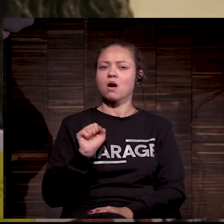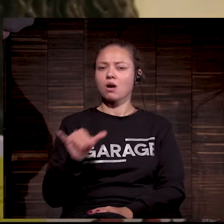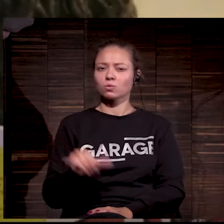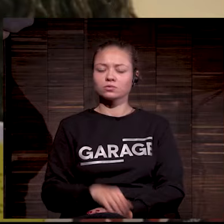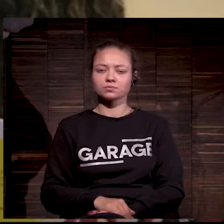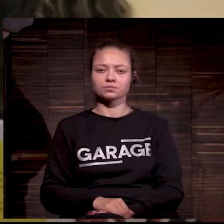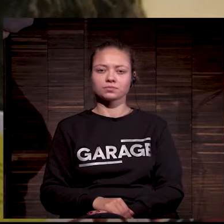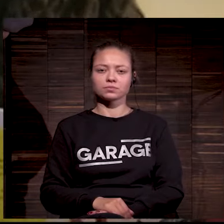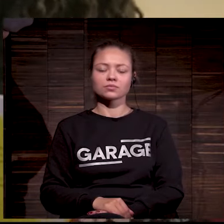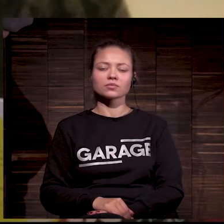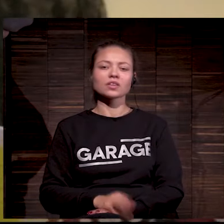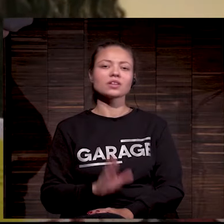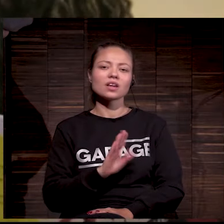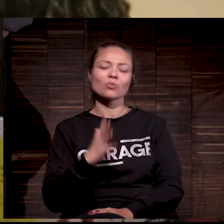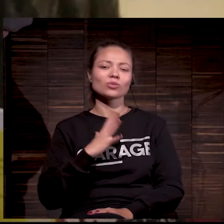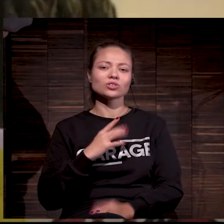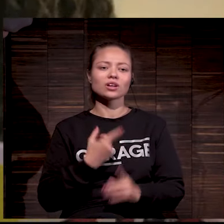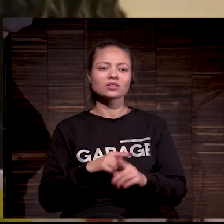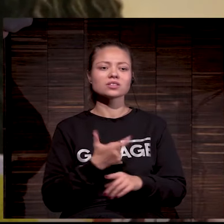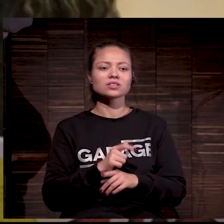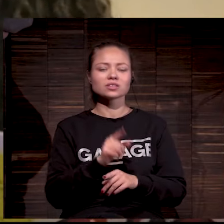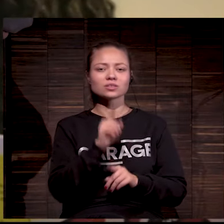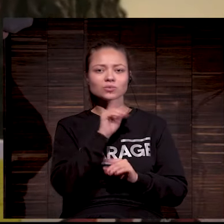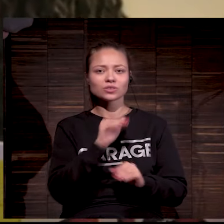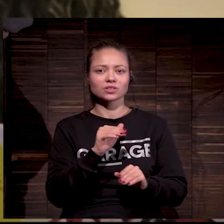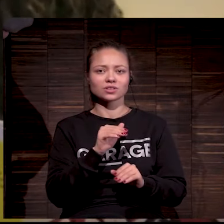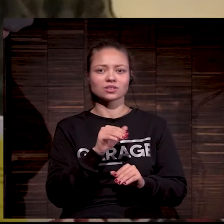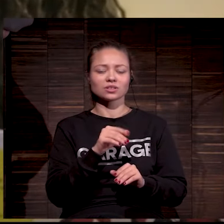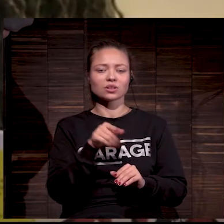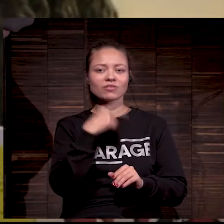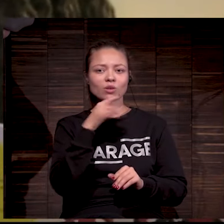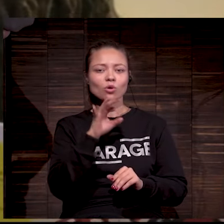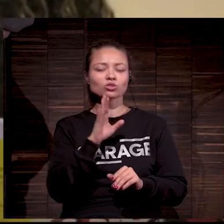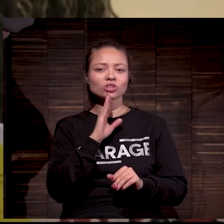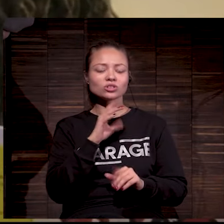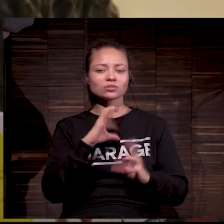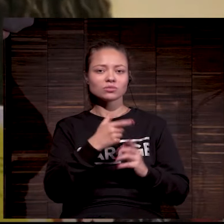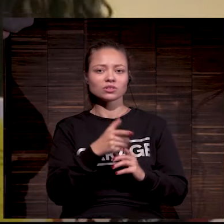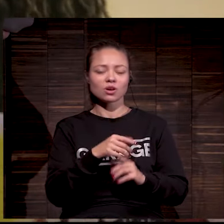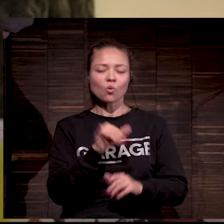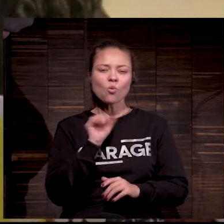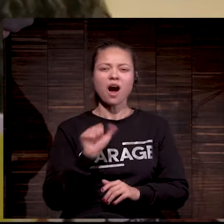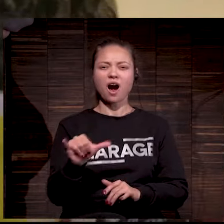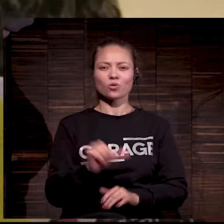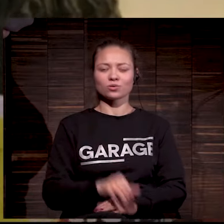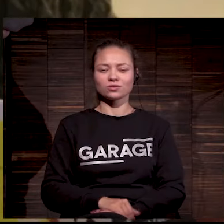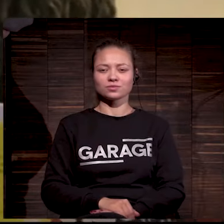нет подожди это слишком тихо вред же идет о женщинах мира 2 у да